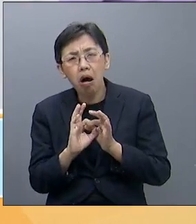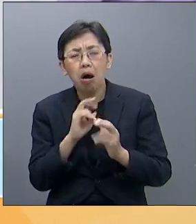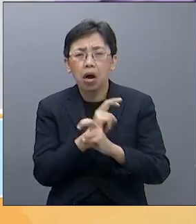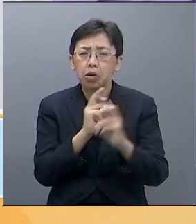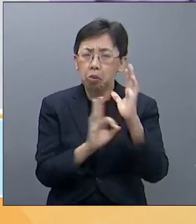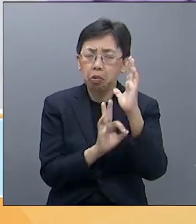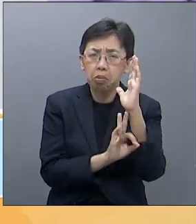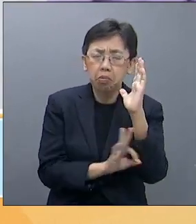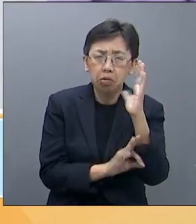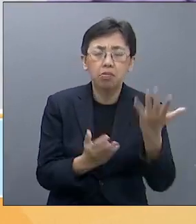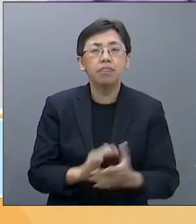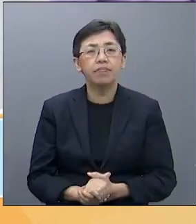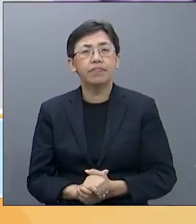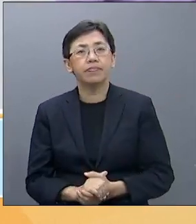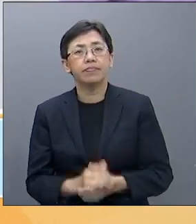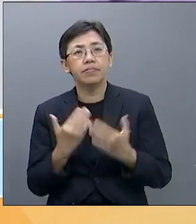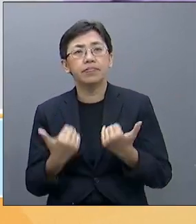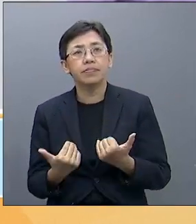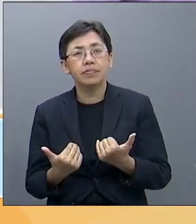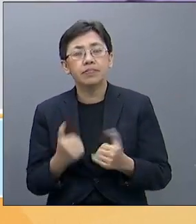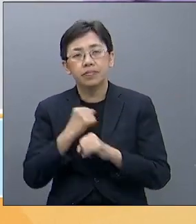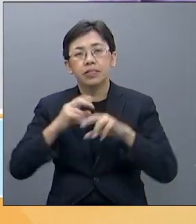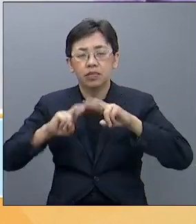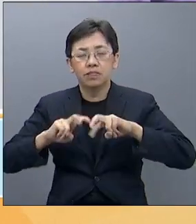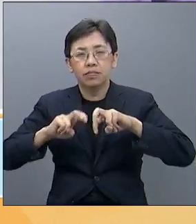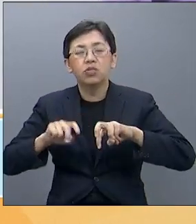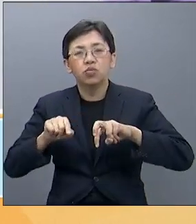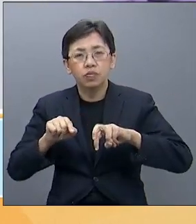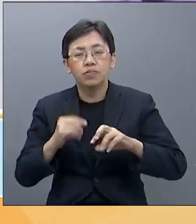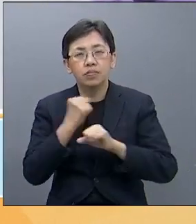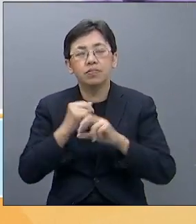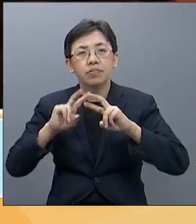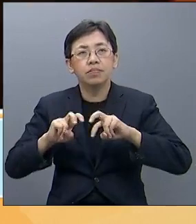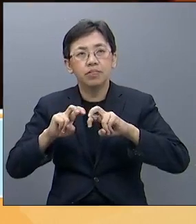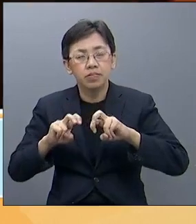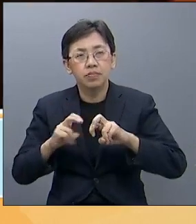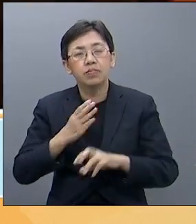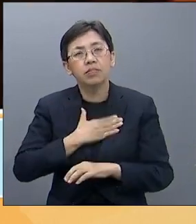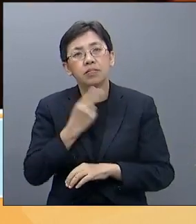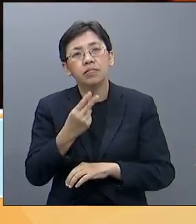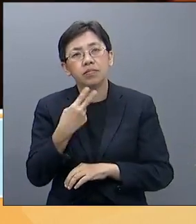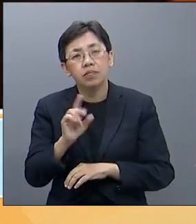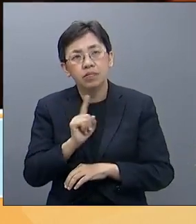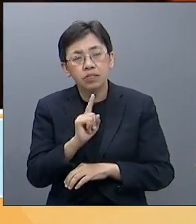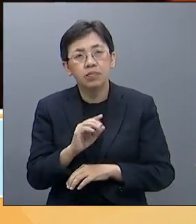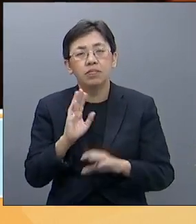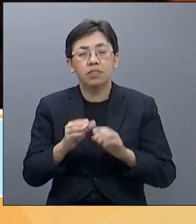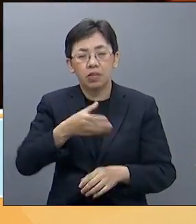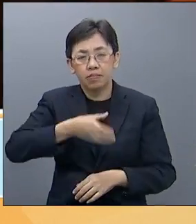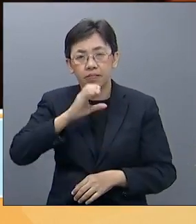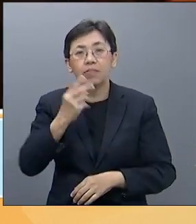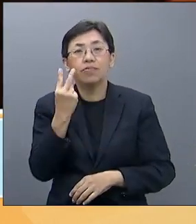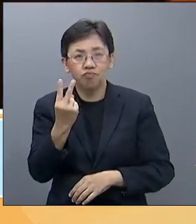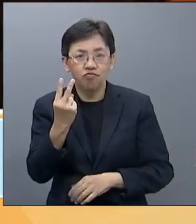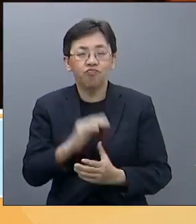า ส่วนมากแล้วตอนนี้เนี่ยมันเป็นยังเป็นงานวิจัยอยู ่ นะครับส่วนมากแล้วเนี่ยเท่าที่ดูก็จะเป็นพวกประมาณ2แก้วต่อวัน